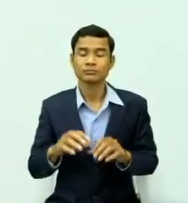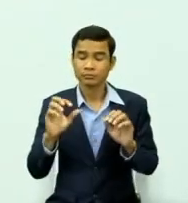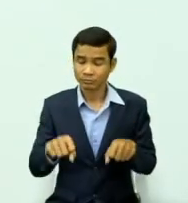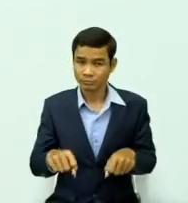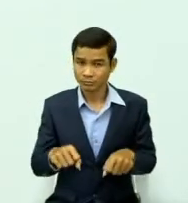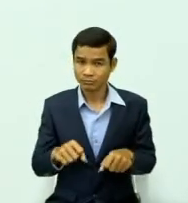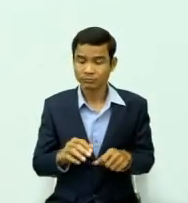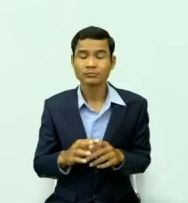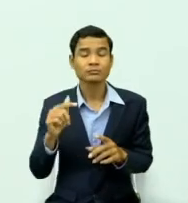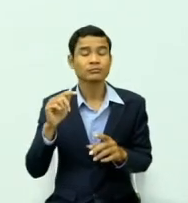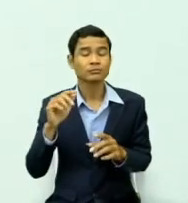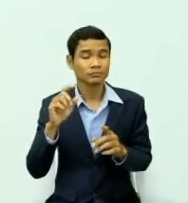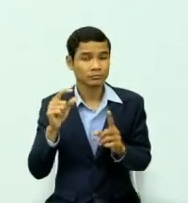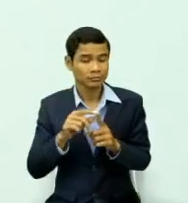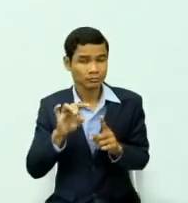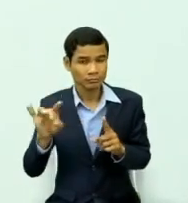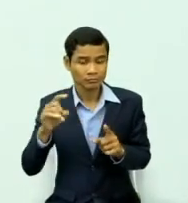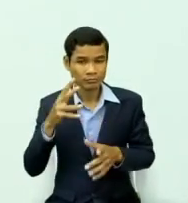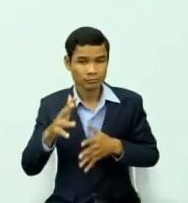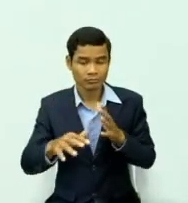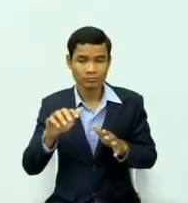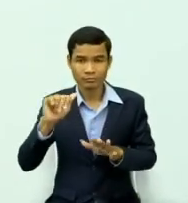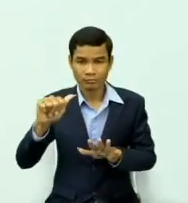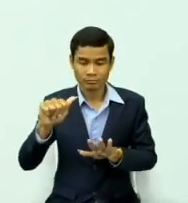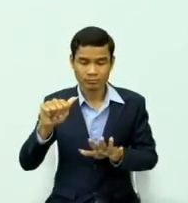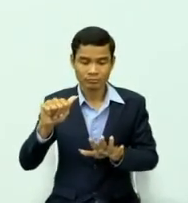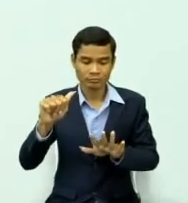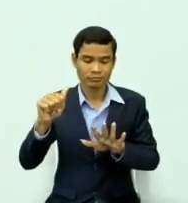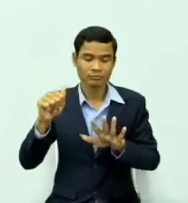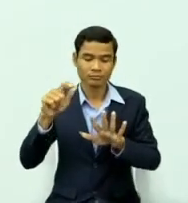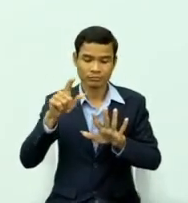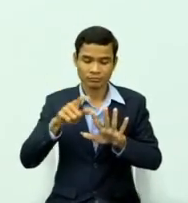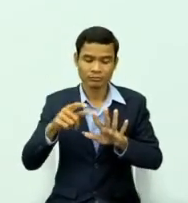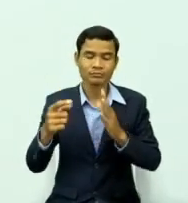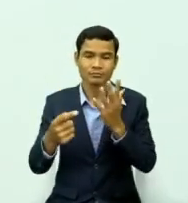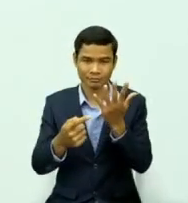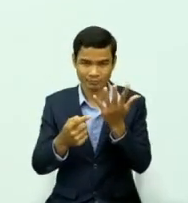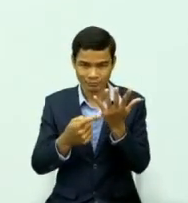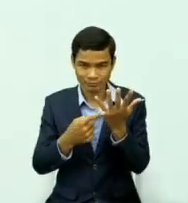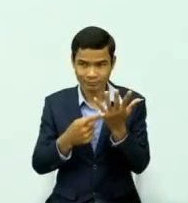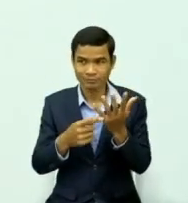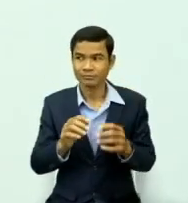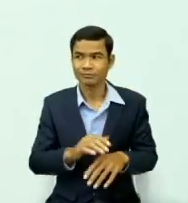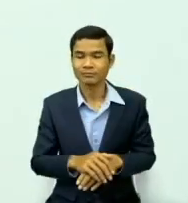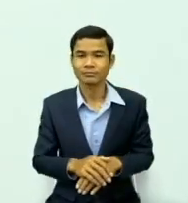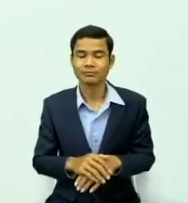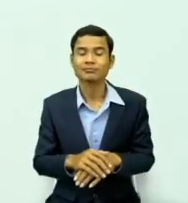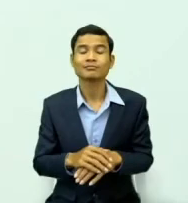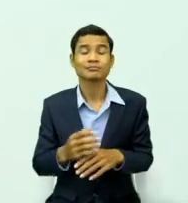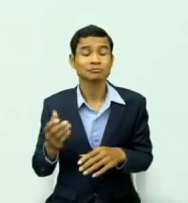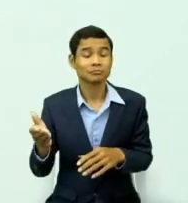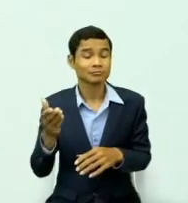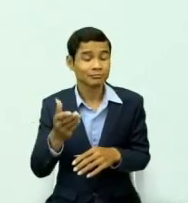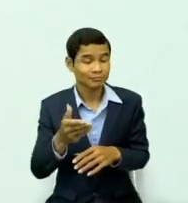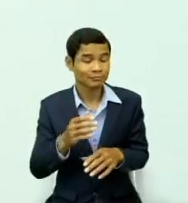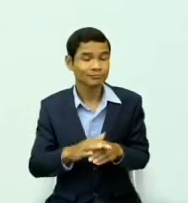chà chuyện ní ăn thá nhò ai nhảy chà chuyện ní